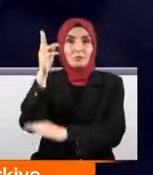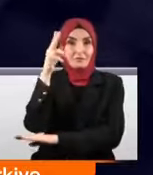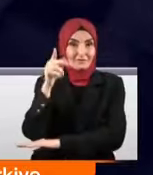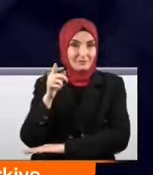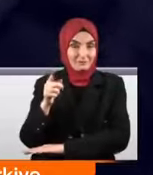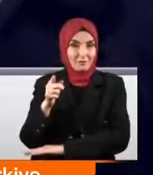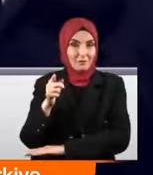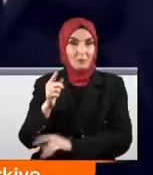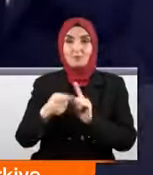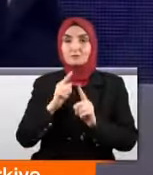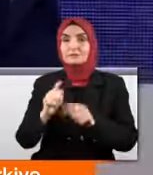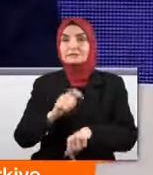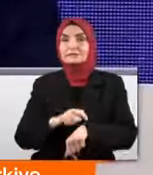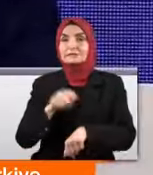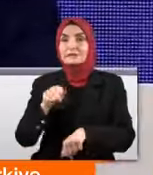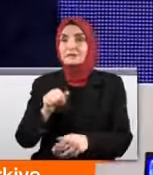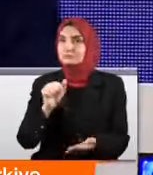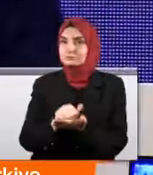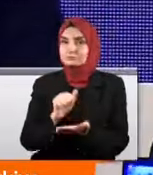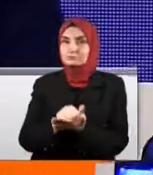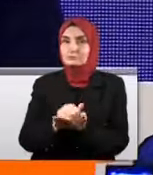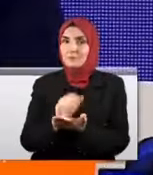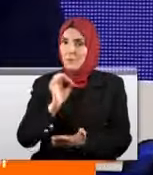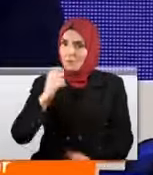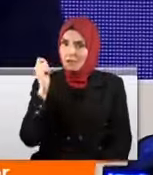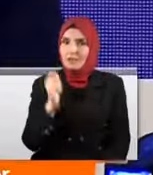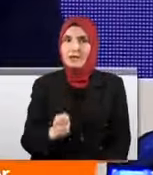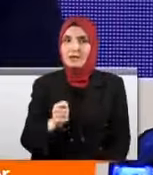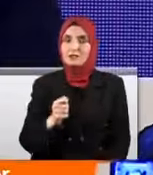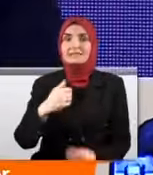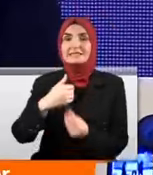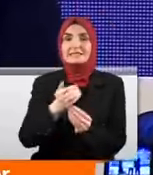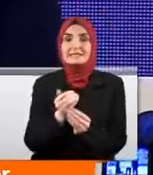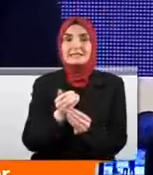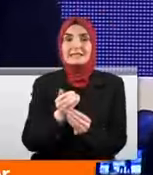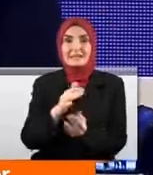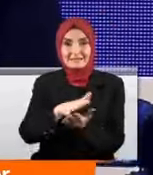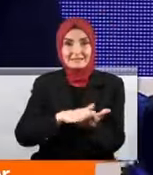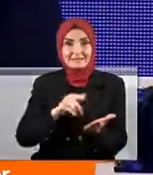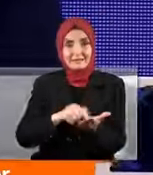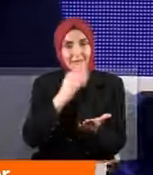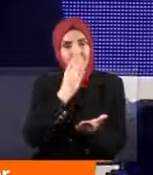basılan orijinal hisse senedi hediye edildi. Orijinal hisse senedi.